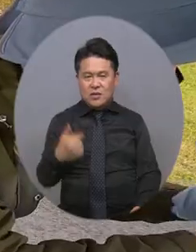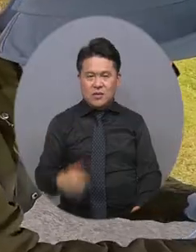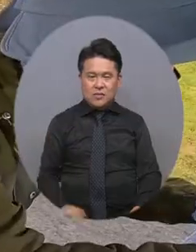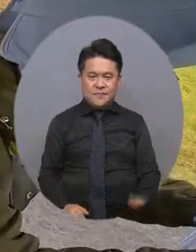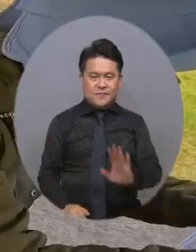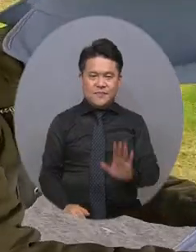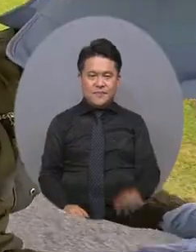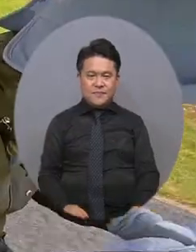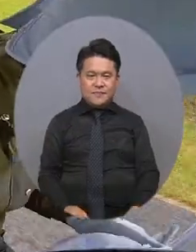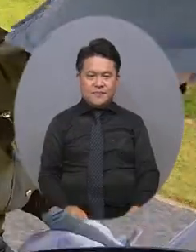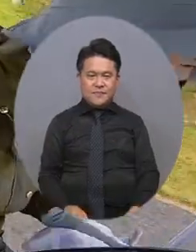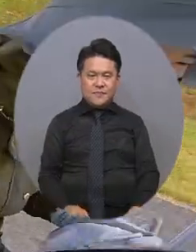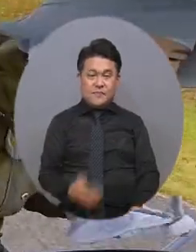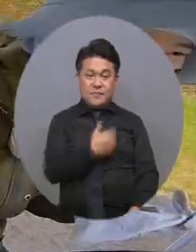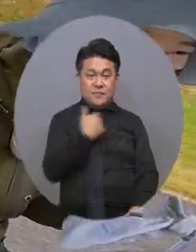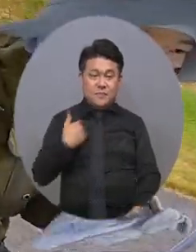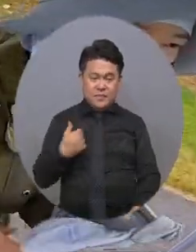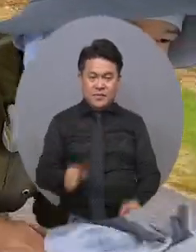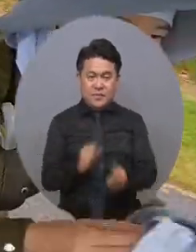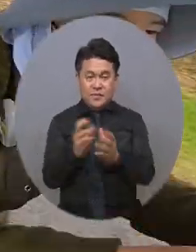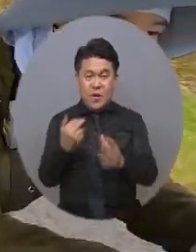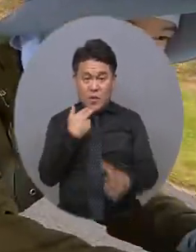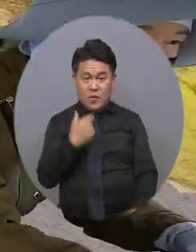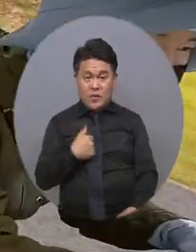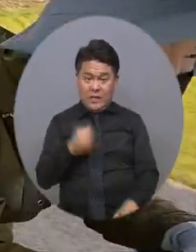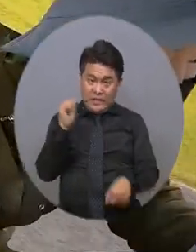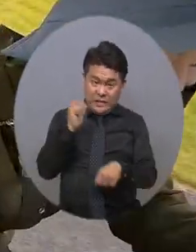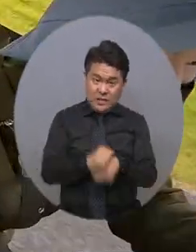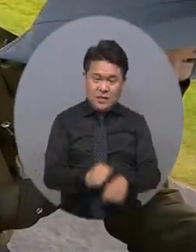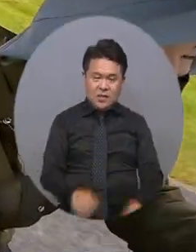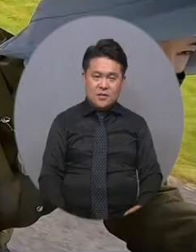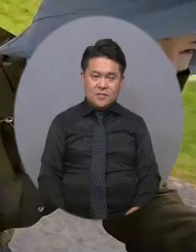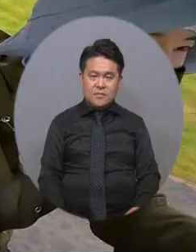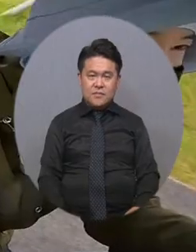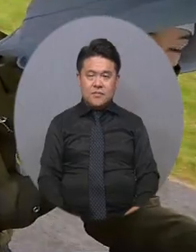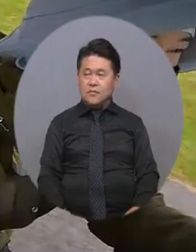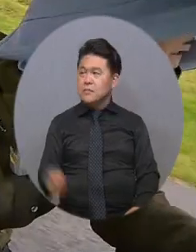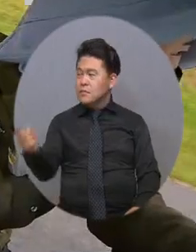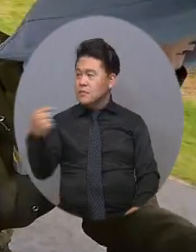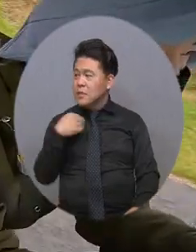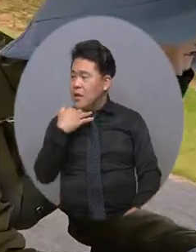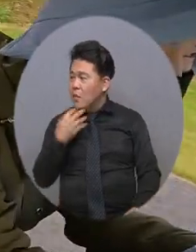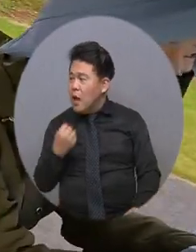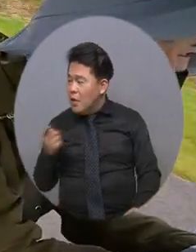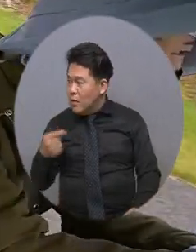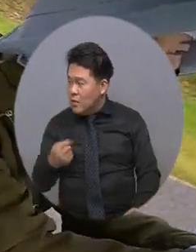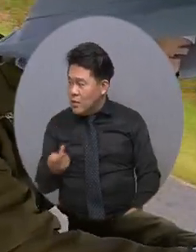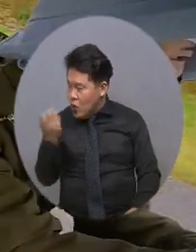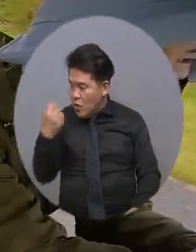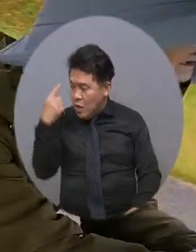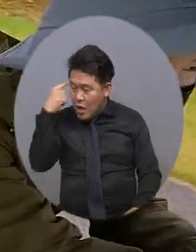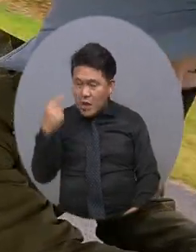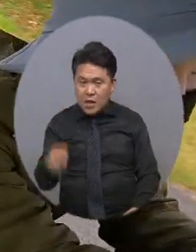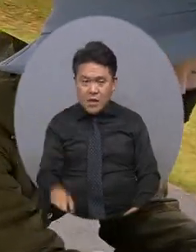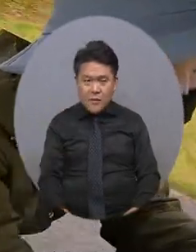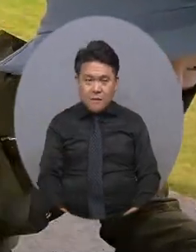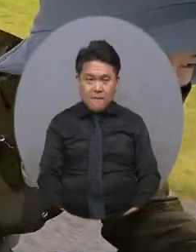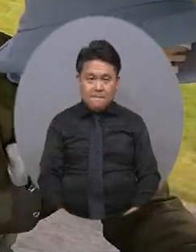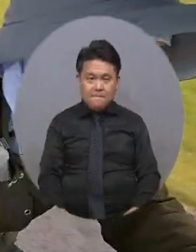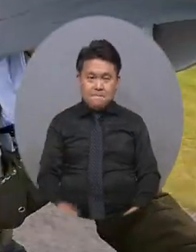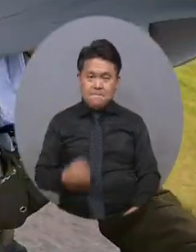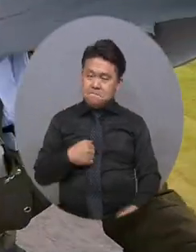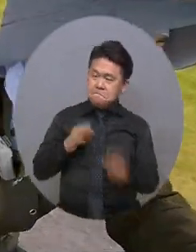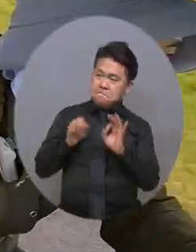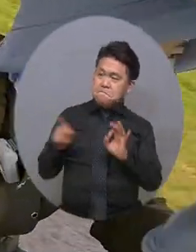진짜. 이번에 무궁화만 아니었으면. 근데 당신은 몇 살인 줄 알고. 내가